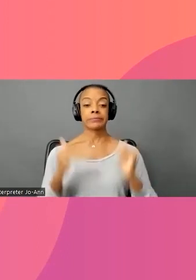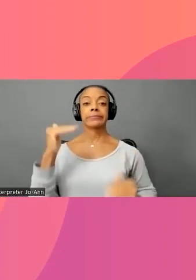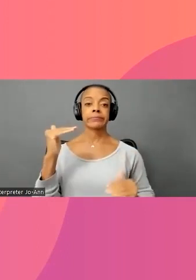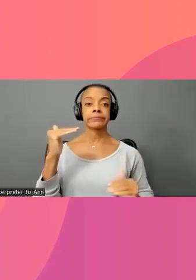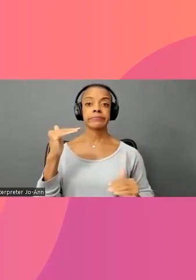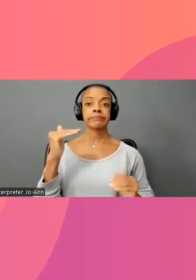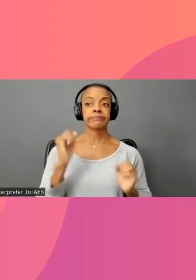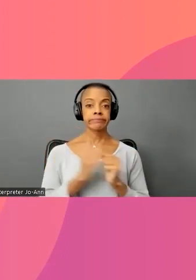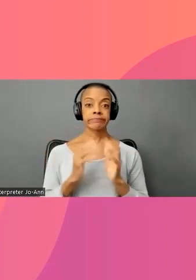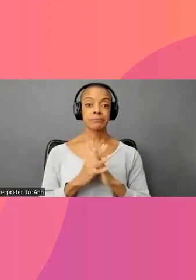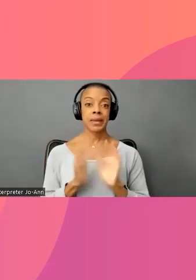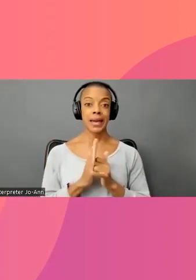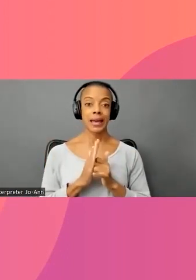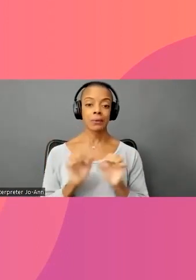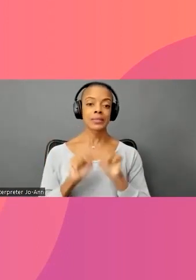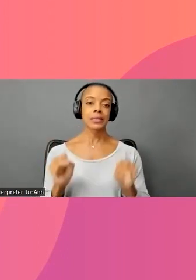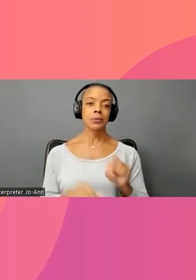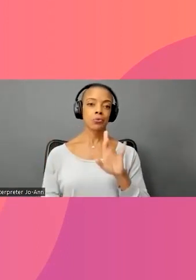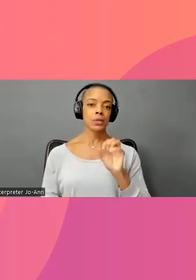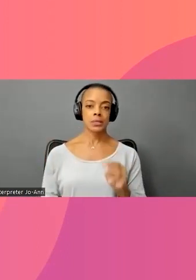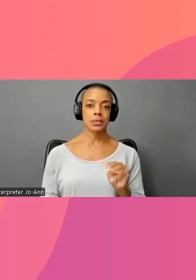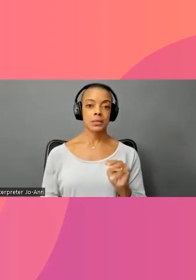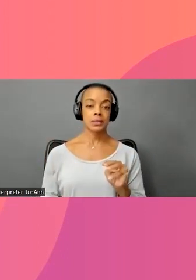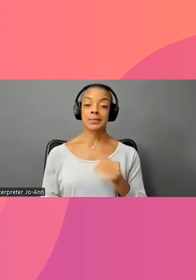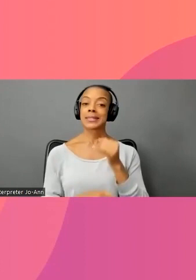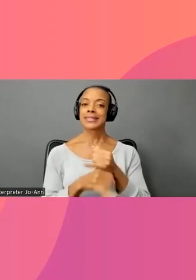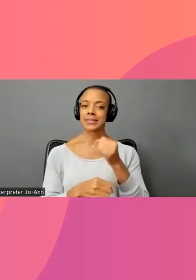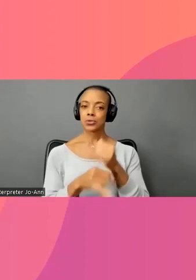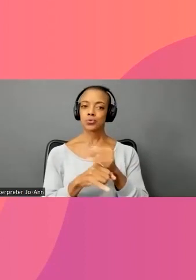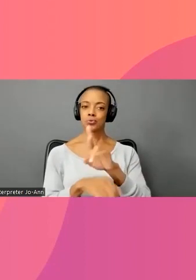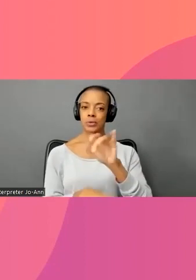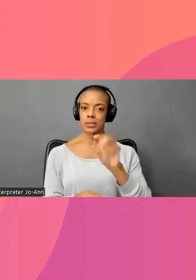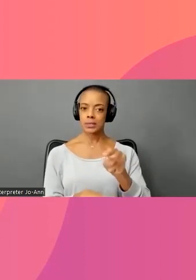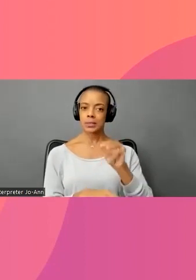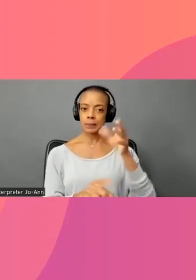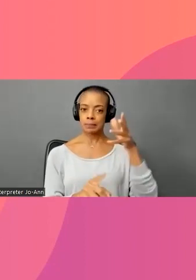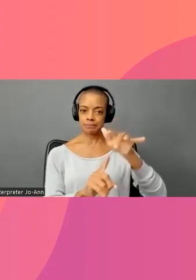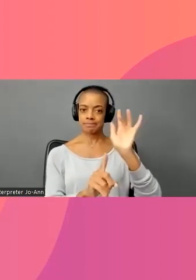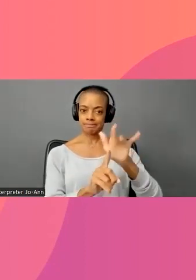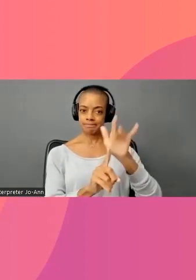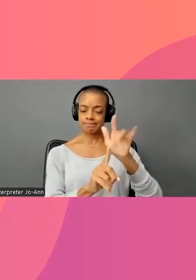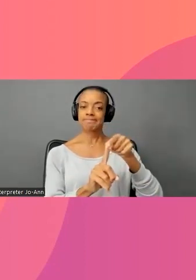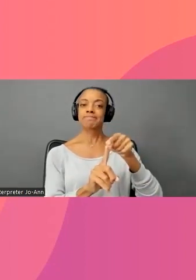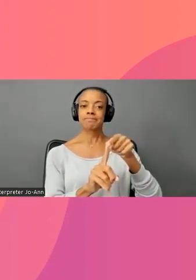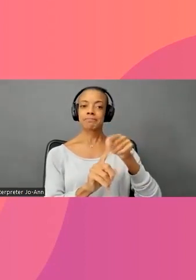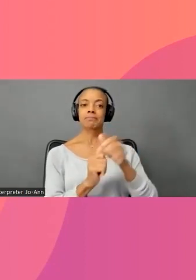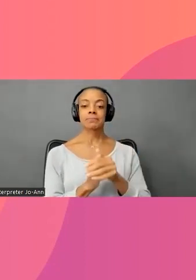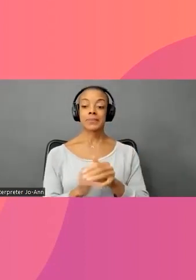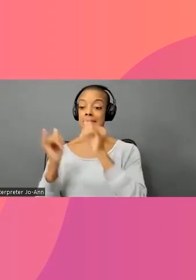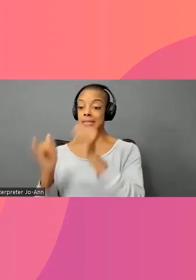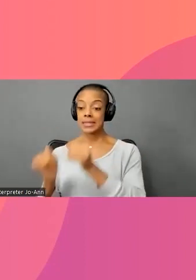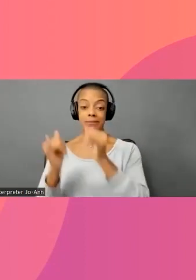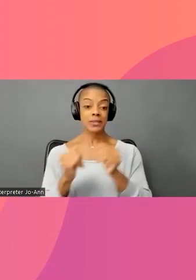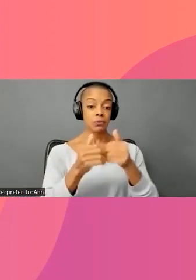Ces disparités raciales découlent du racisme systémique, notamment le racisme institutionnel, qui